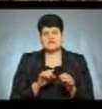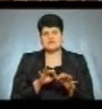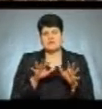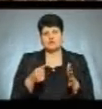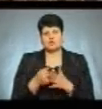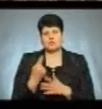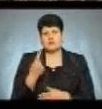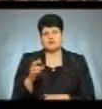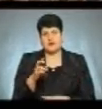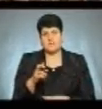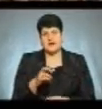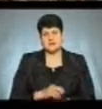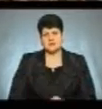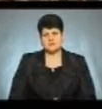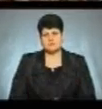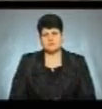березня.